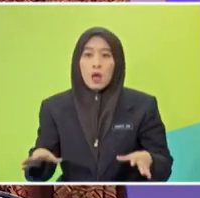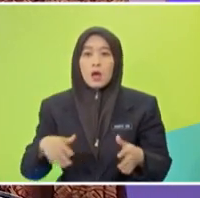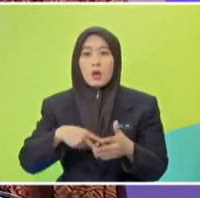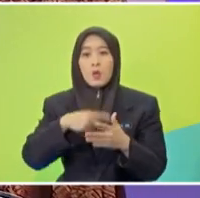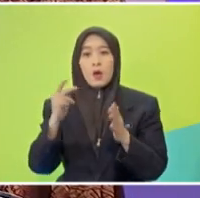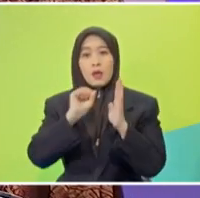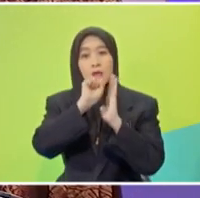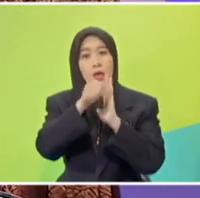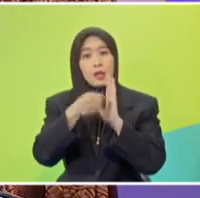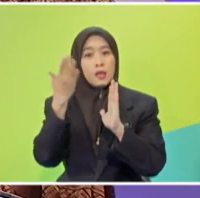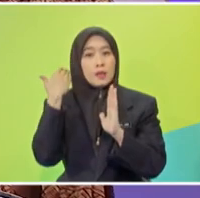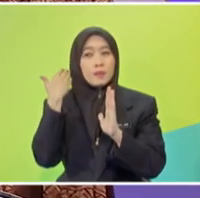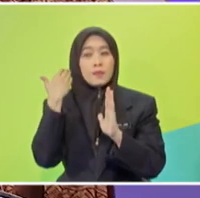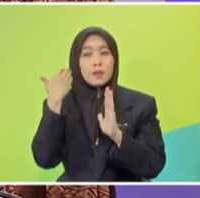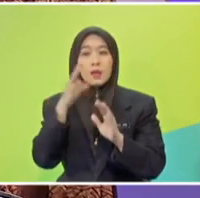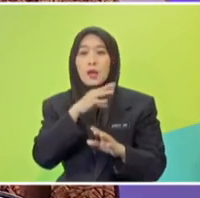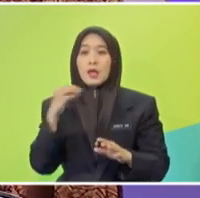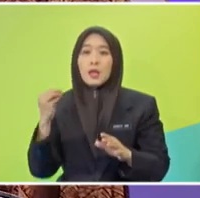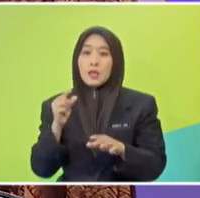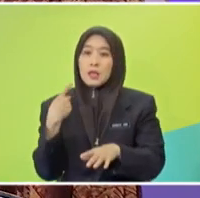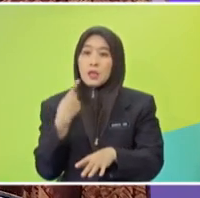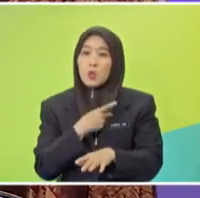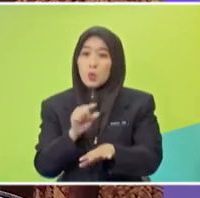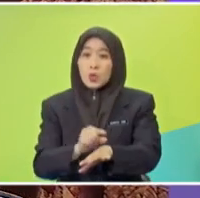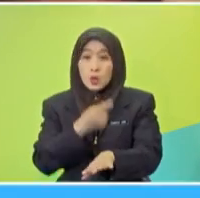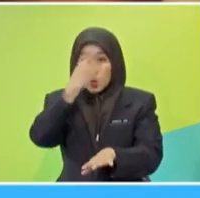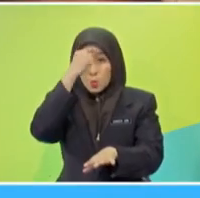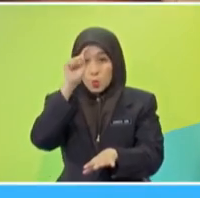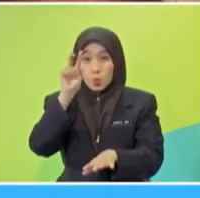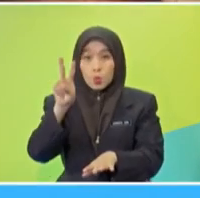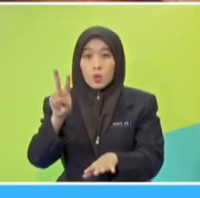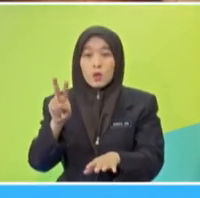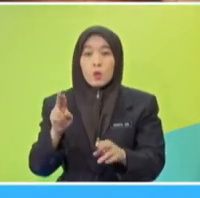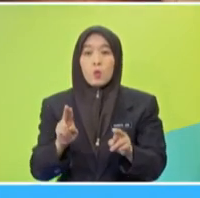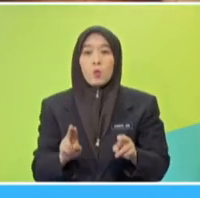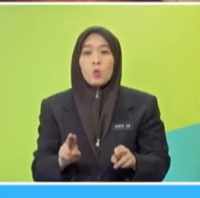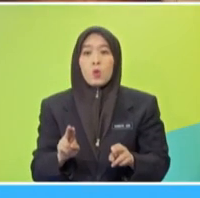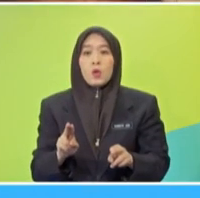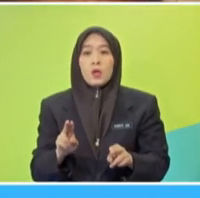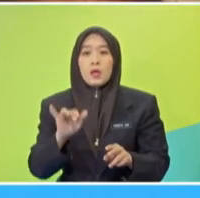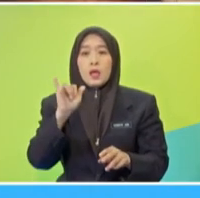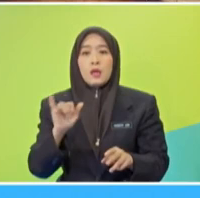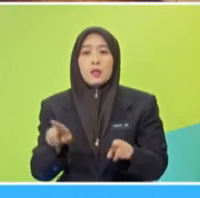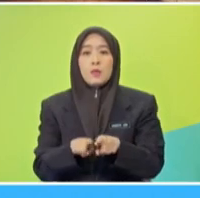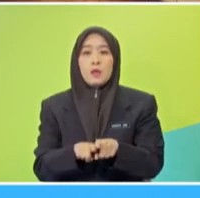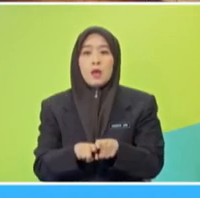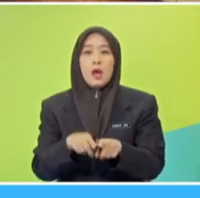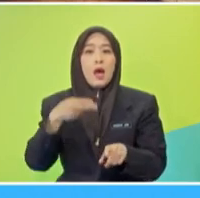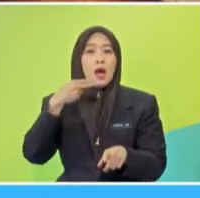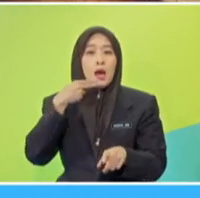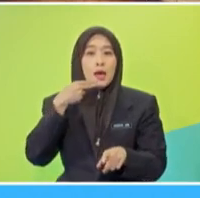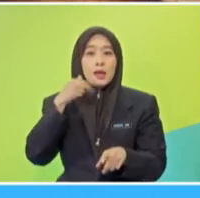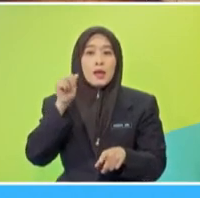dan Oke dan kita gunakan untuk dua unsur yang sama contohnya Hanna dan honey merupakan